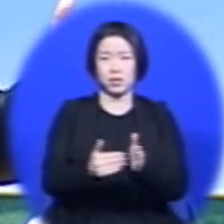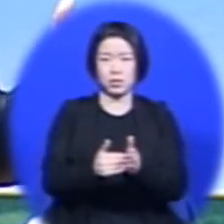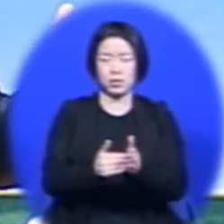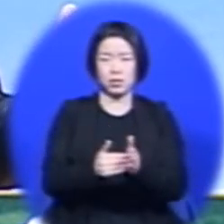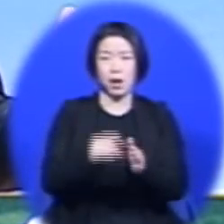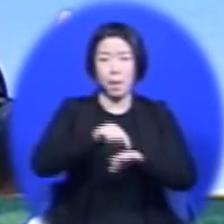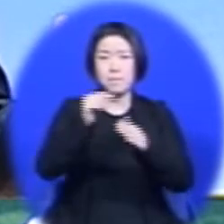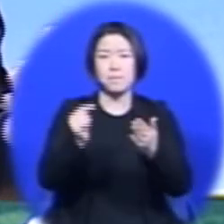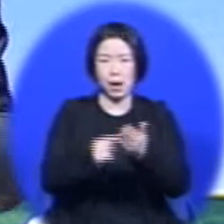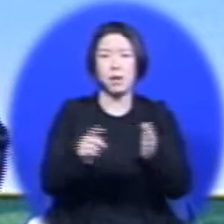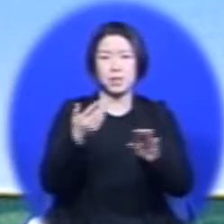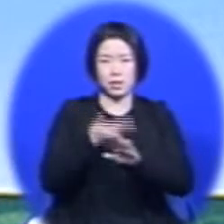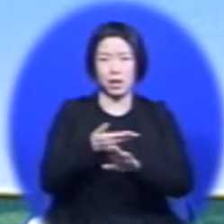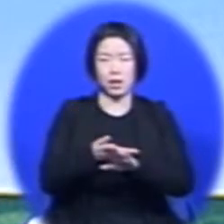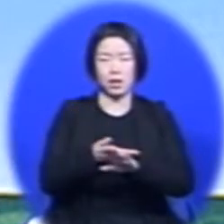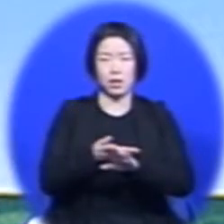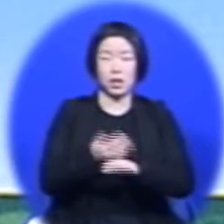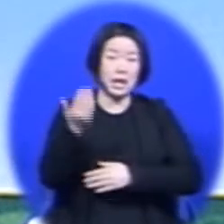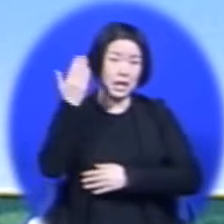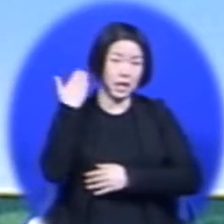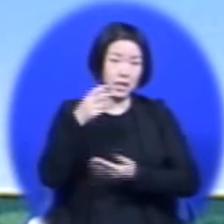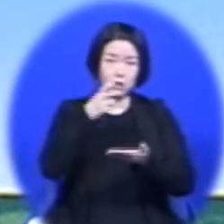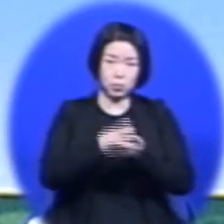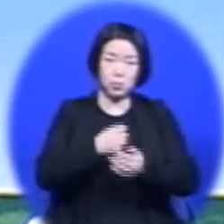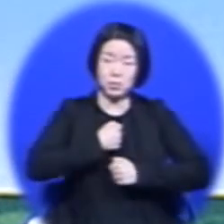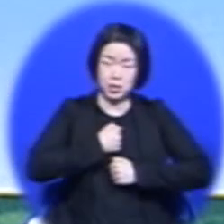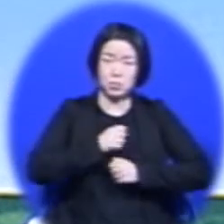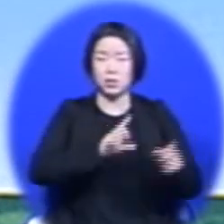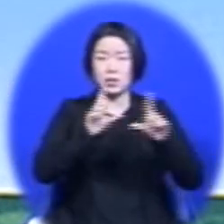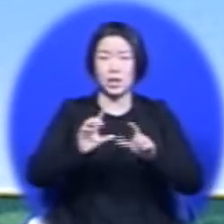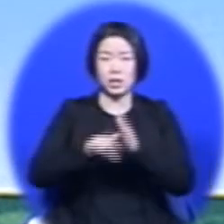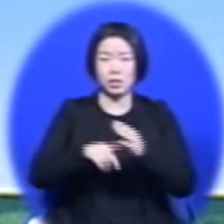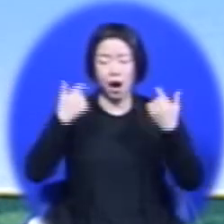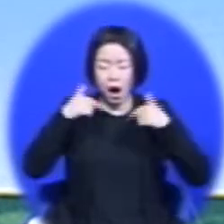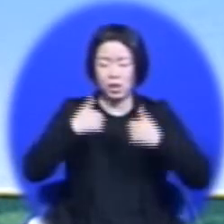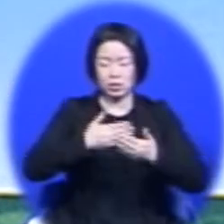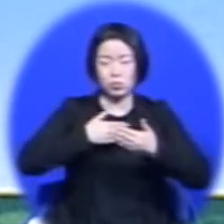마음이 달라진 겁니다. 전에 율법을 지키며 살 때는 항상 두렵고